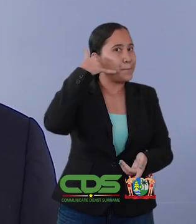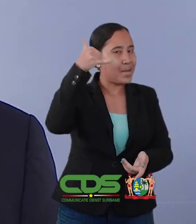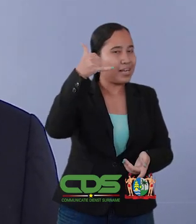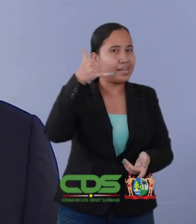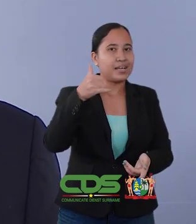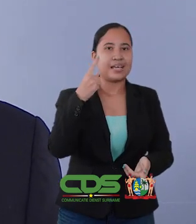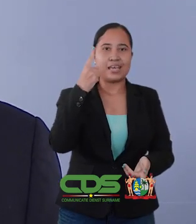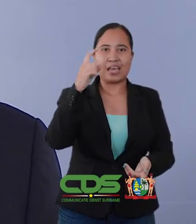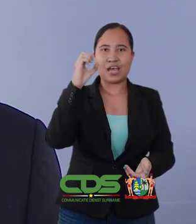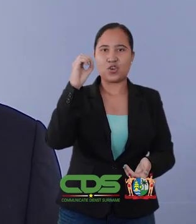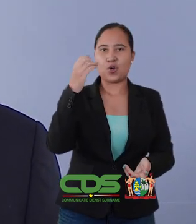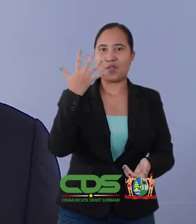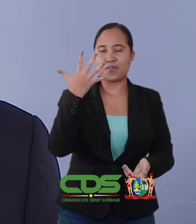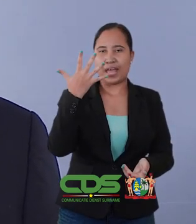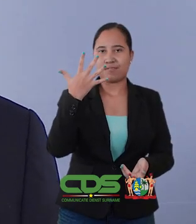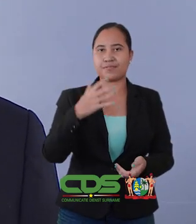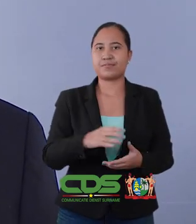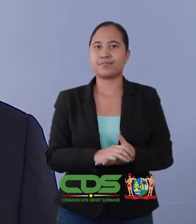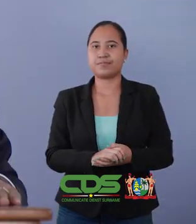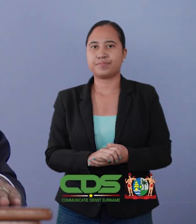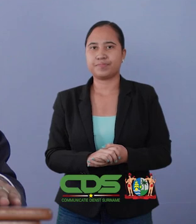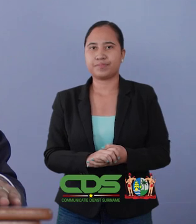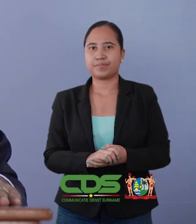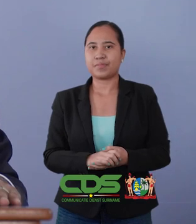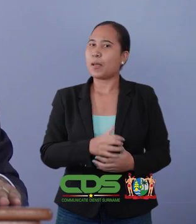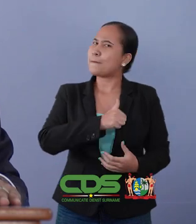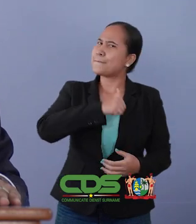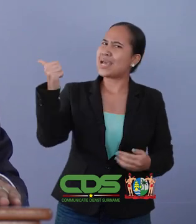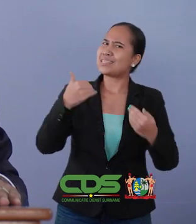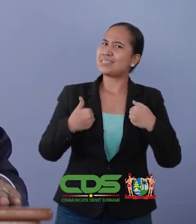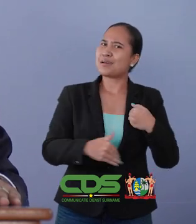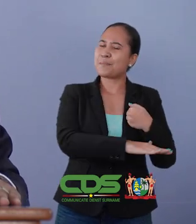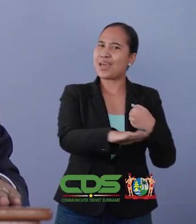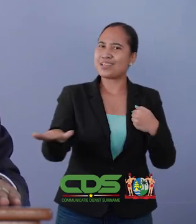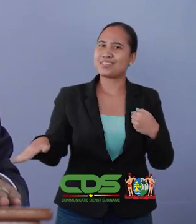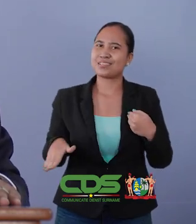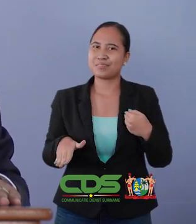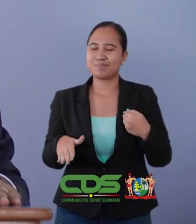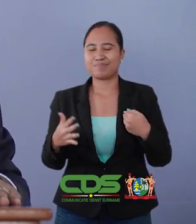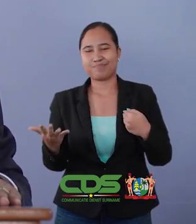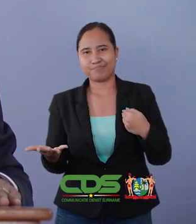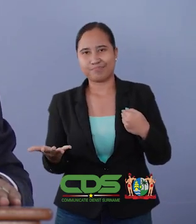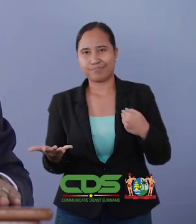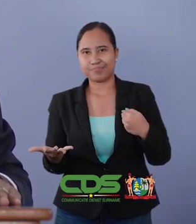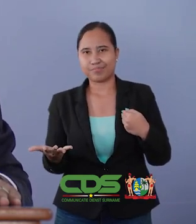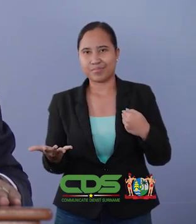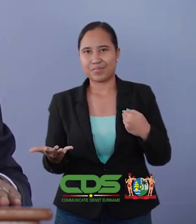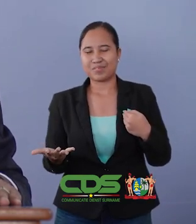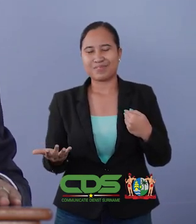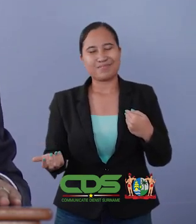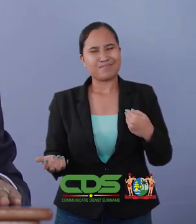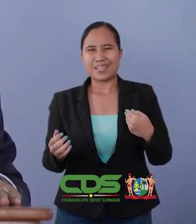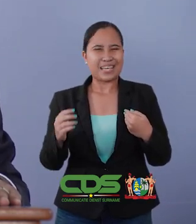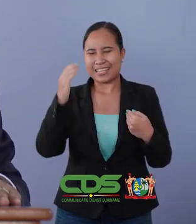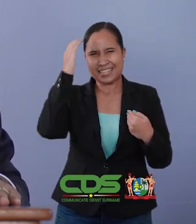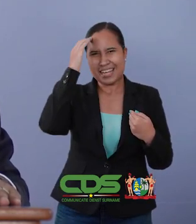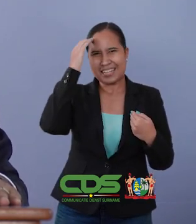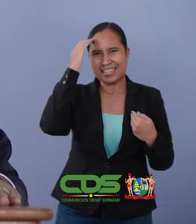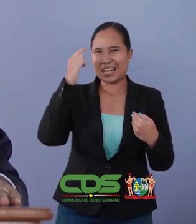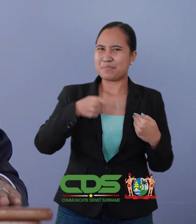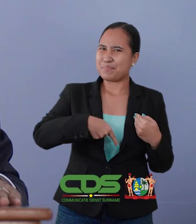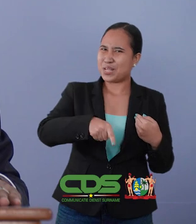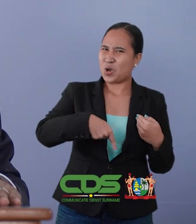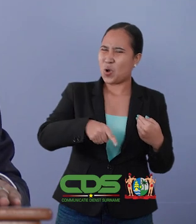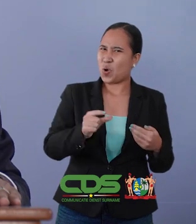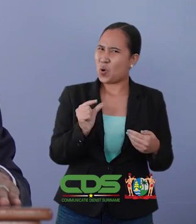op het nummer 105. Beste landgenoten. Het is onwaarschijnlijk dat we binnen korte tijd